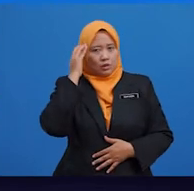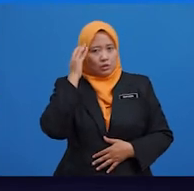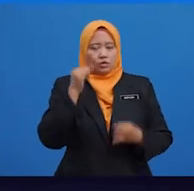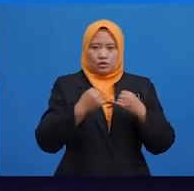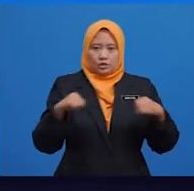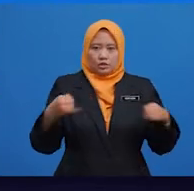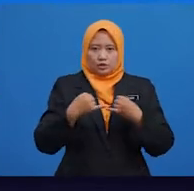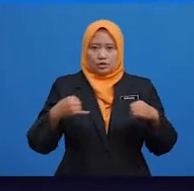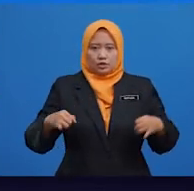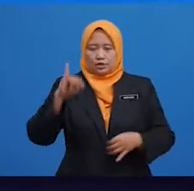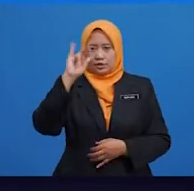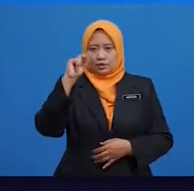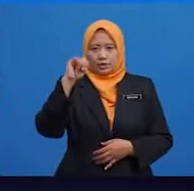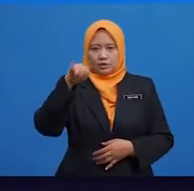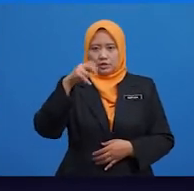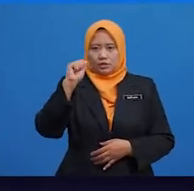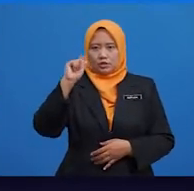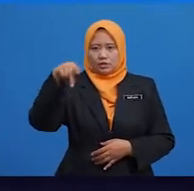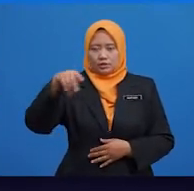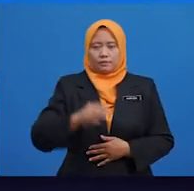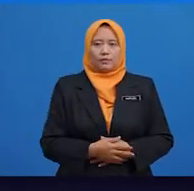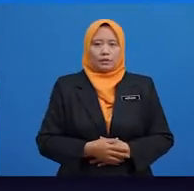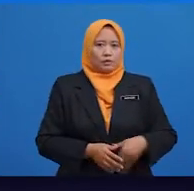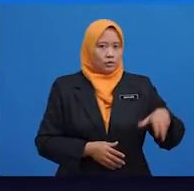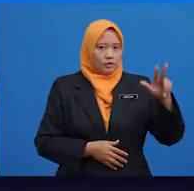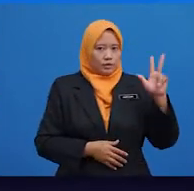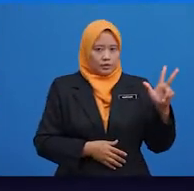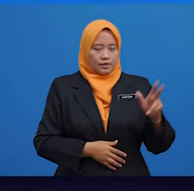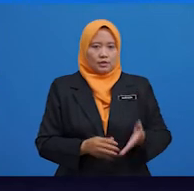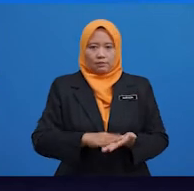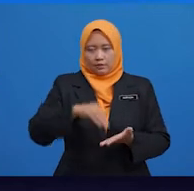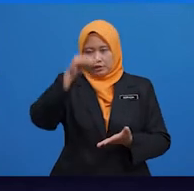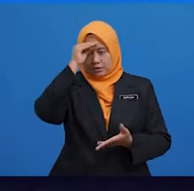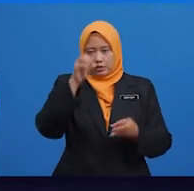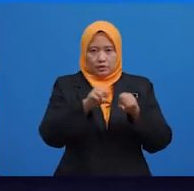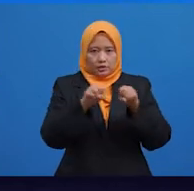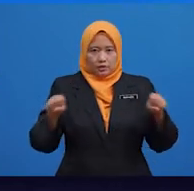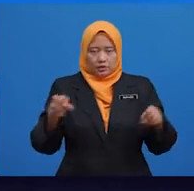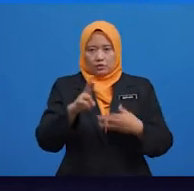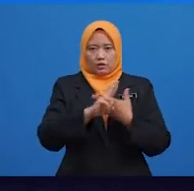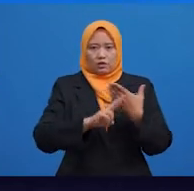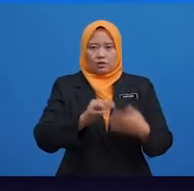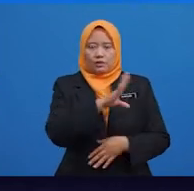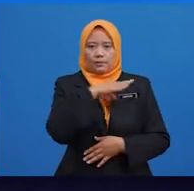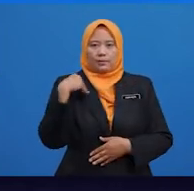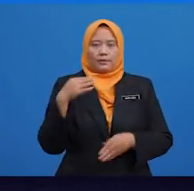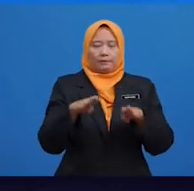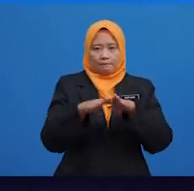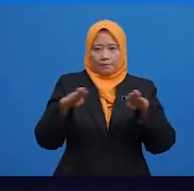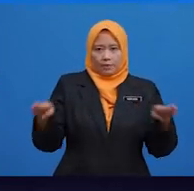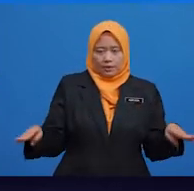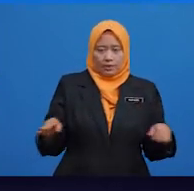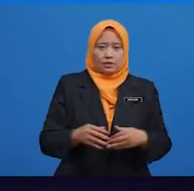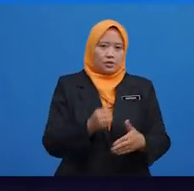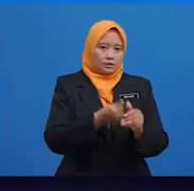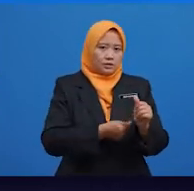injap. Yang ketiga, kita belajar tentang salur darah dan perbezaan bagi setiap